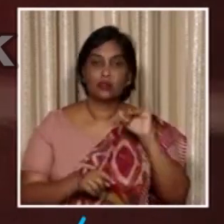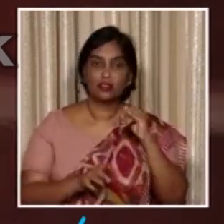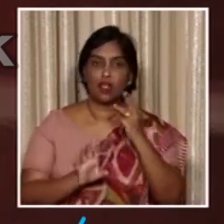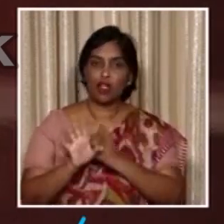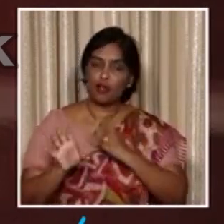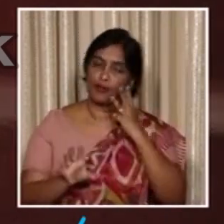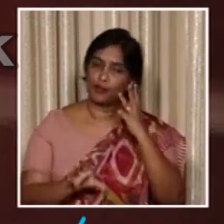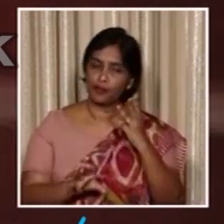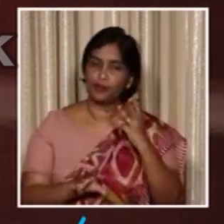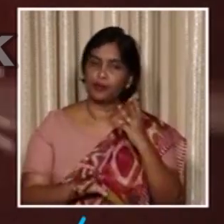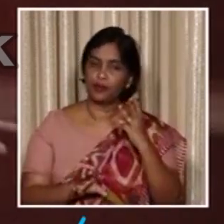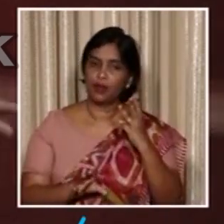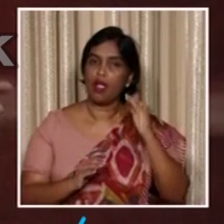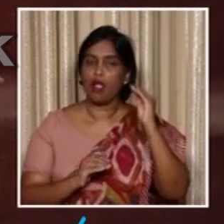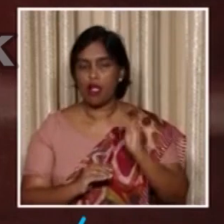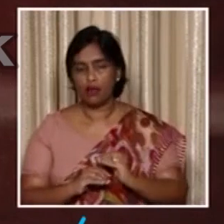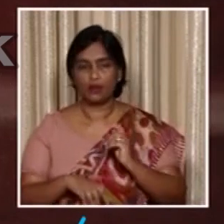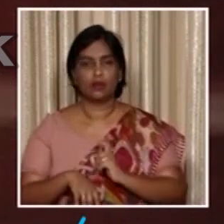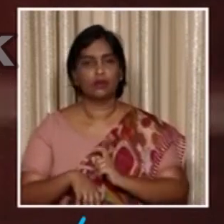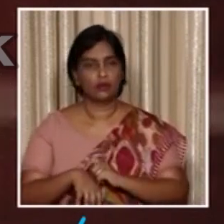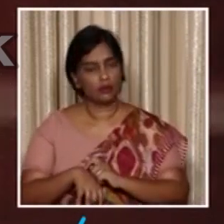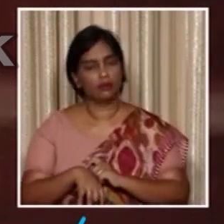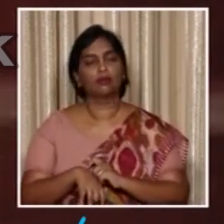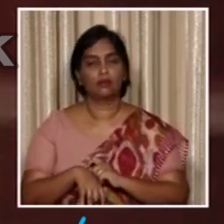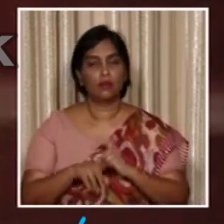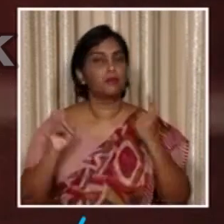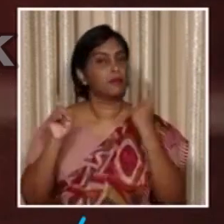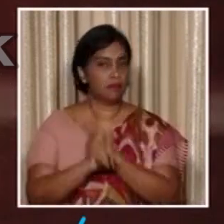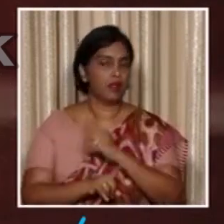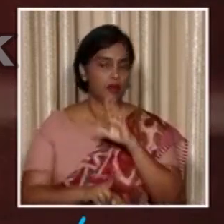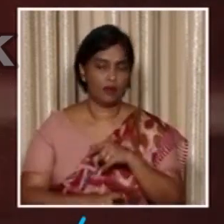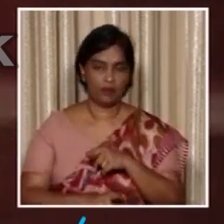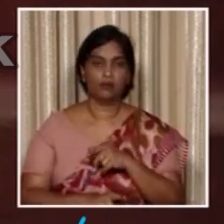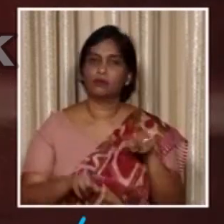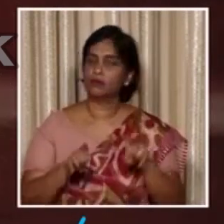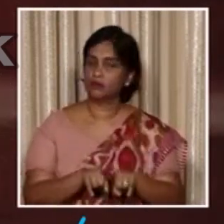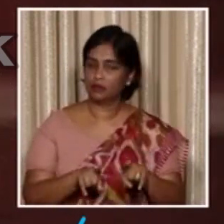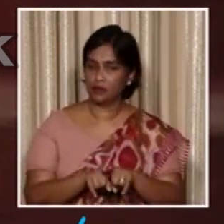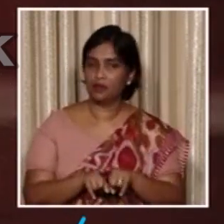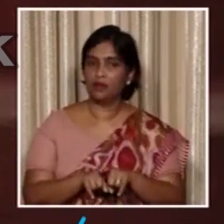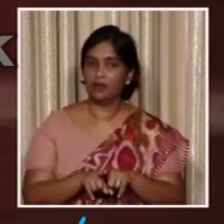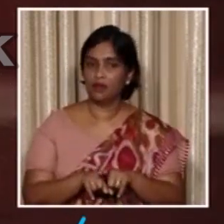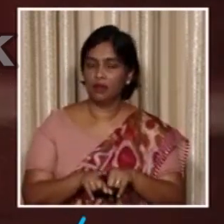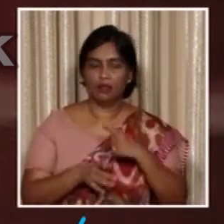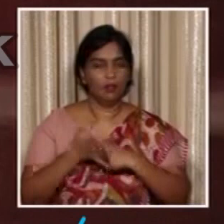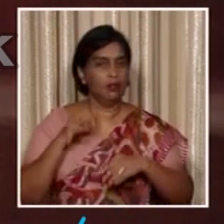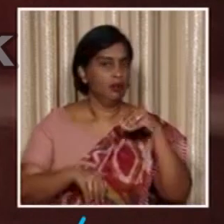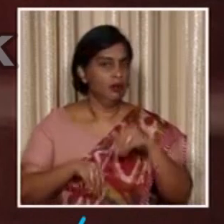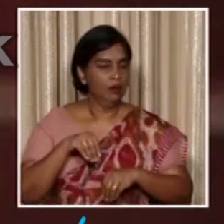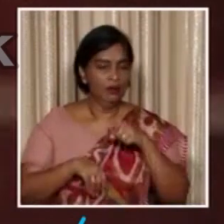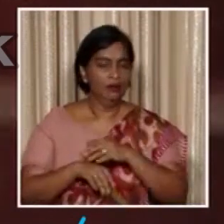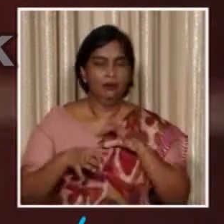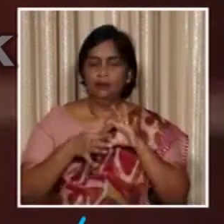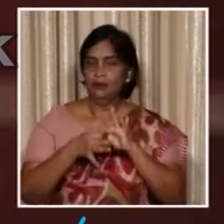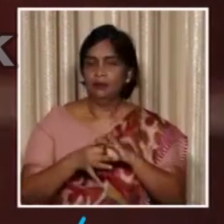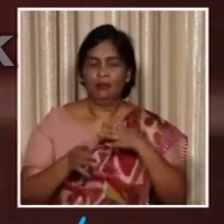අවුරුදු 3ට අඩු කාලයක් සීමාවකදී මාරු කිරීම සිදු කරනවා. ඒක නිසා ඒක දේශපාලනයට